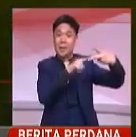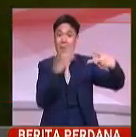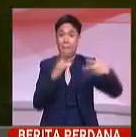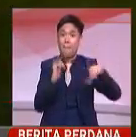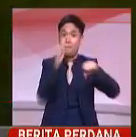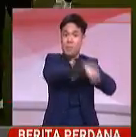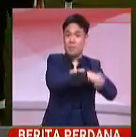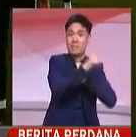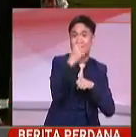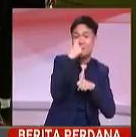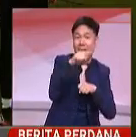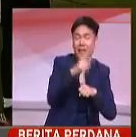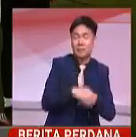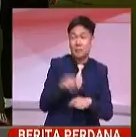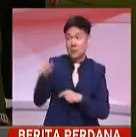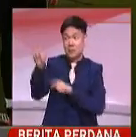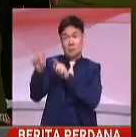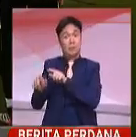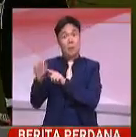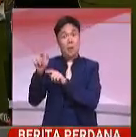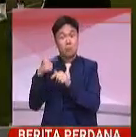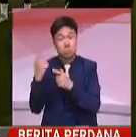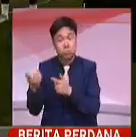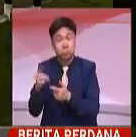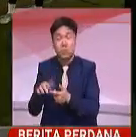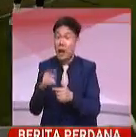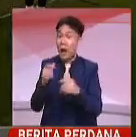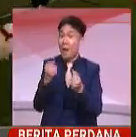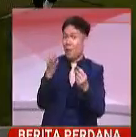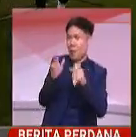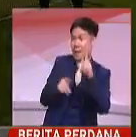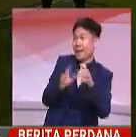menentang Thailand. Sebelum ini, pemain itu juga pernah dilamar oleh